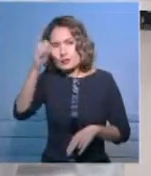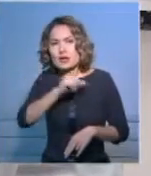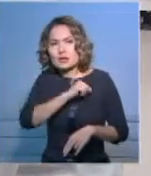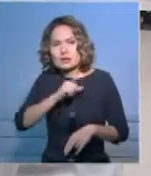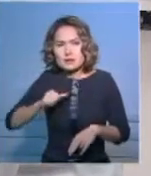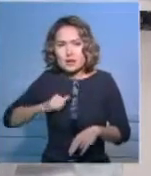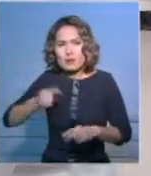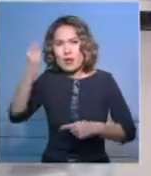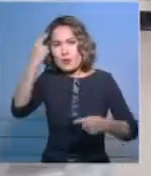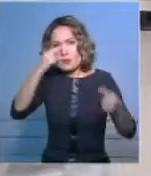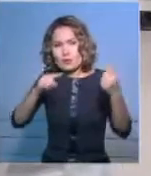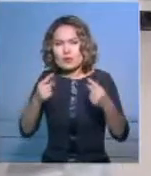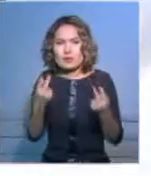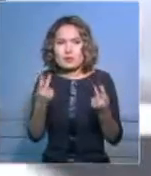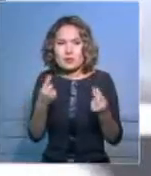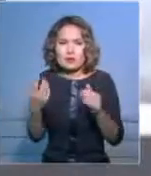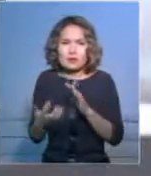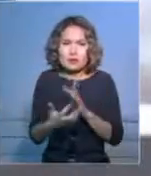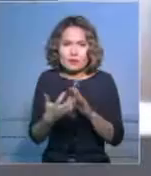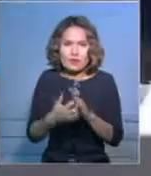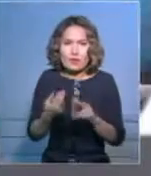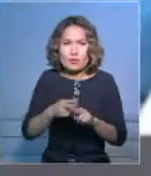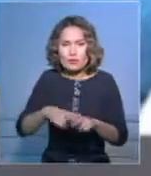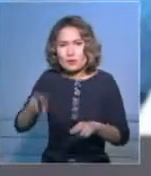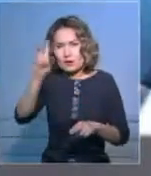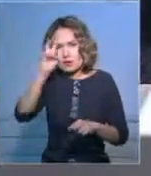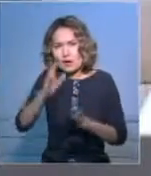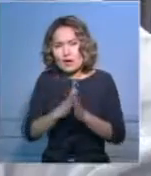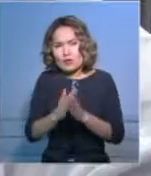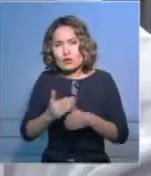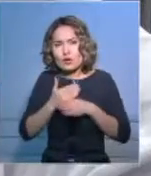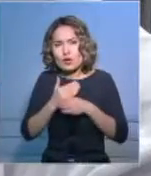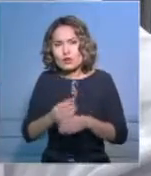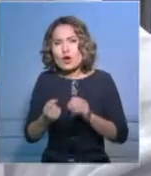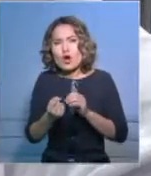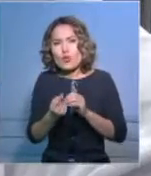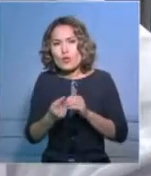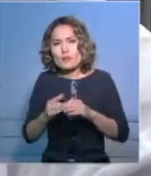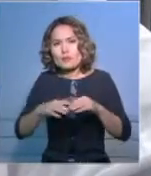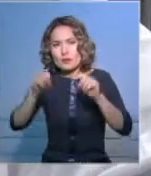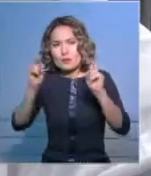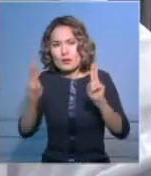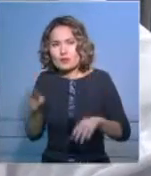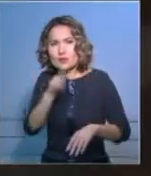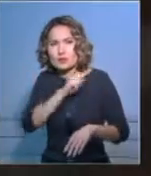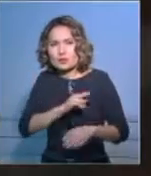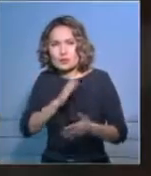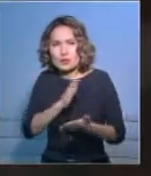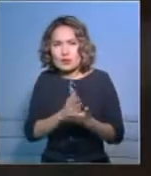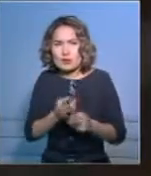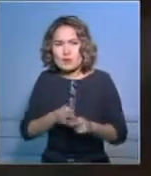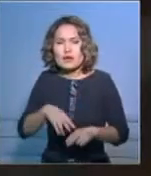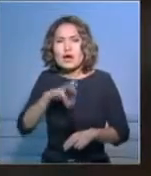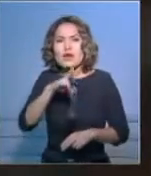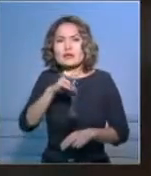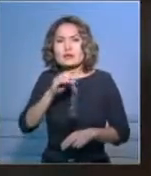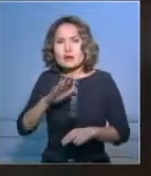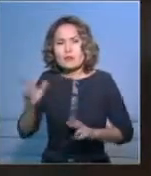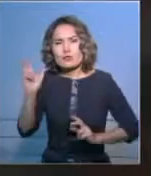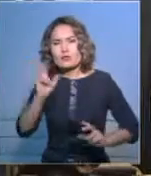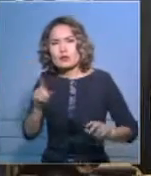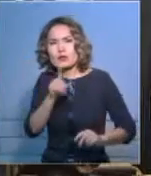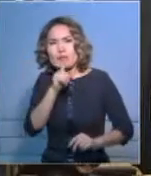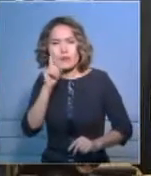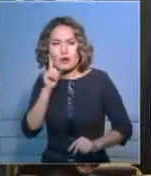конкурстарға қатысып ұтпақ ниетте. Ғылыми топта бұл күні 11 маман еңбектенуде. Олардың қатарында Назарбай университетінің студенттері де